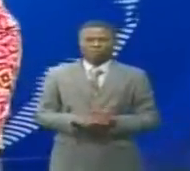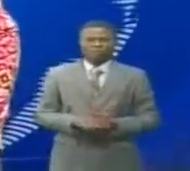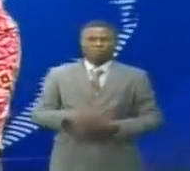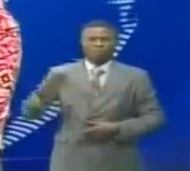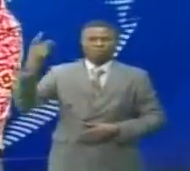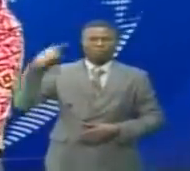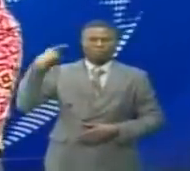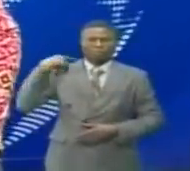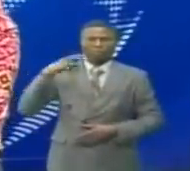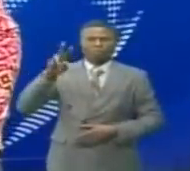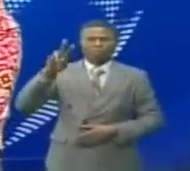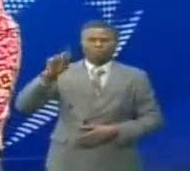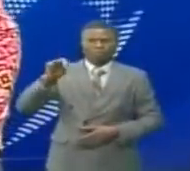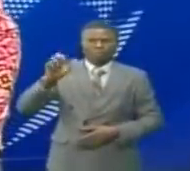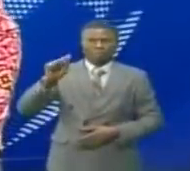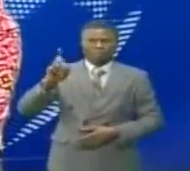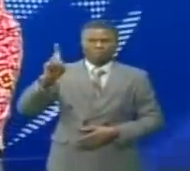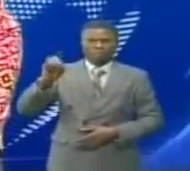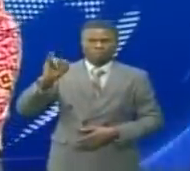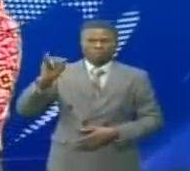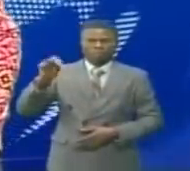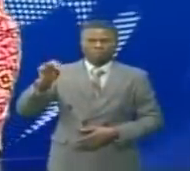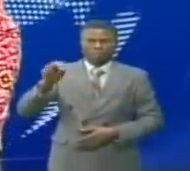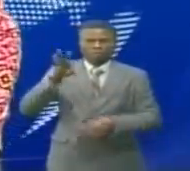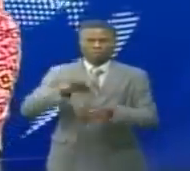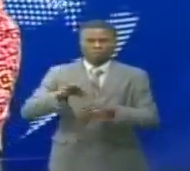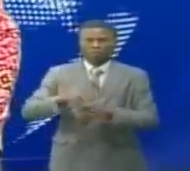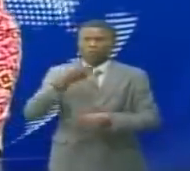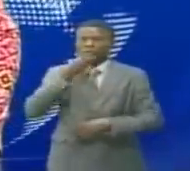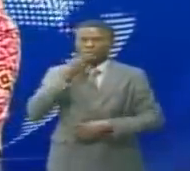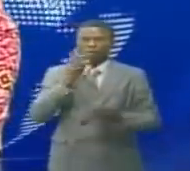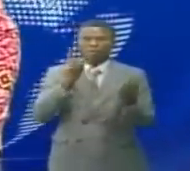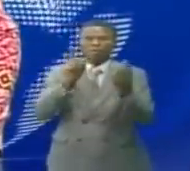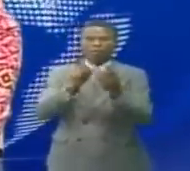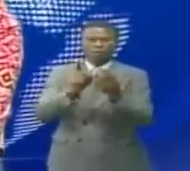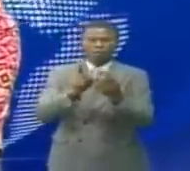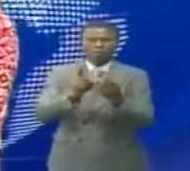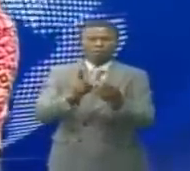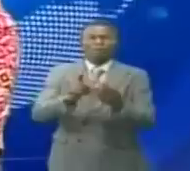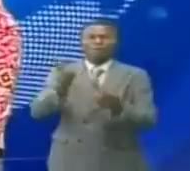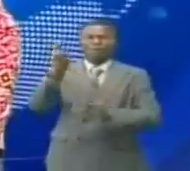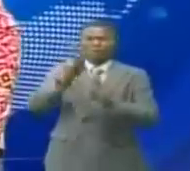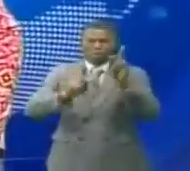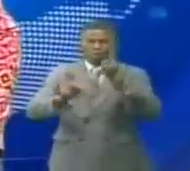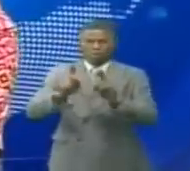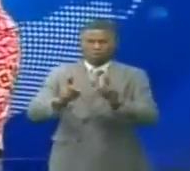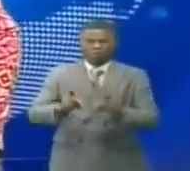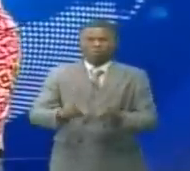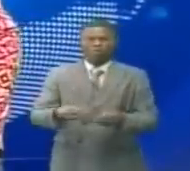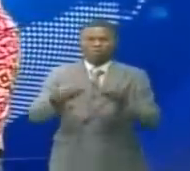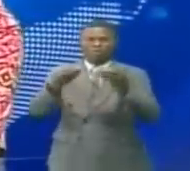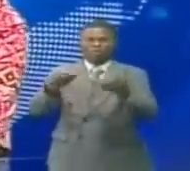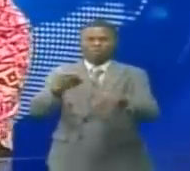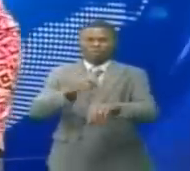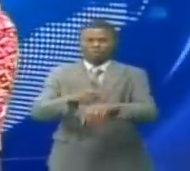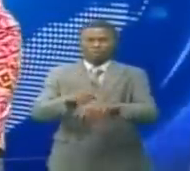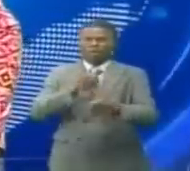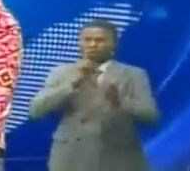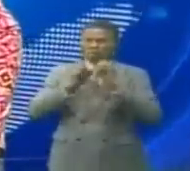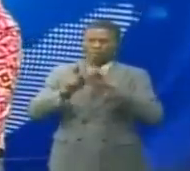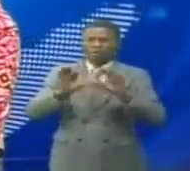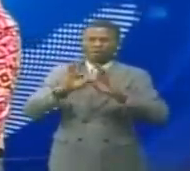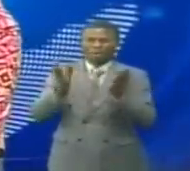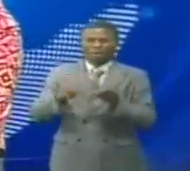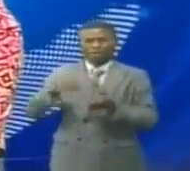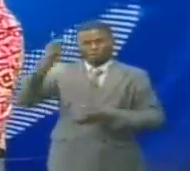L'honorable Nadine Mangabou, élue de Mbujimayi, était allée à la rencontre de ses électeurs. Elle a mis à profit ce temps pour échanger avec sa